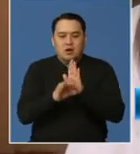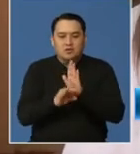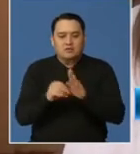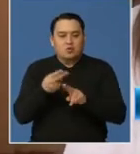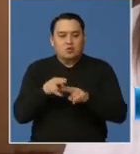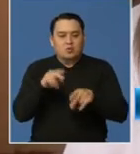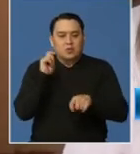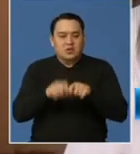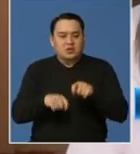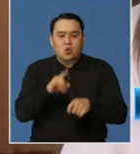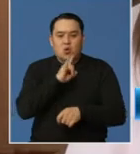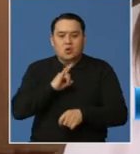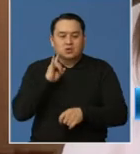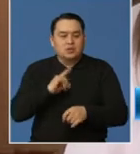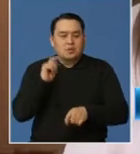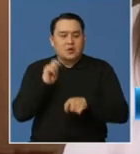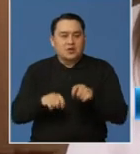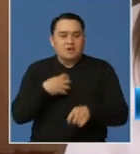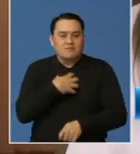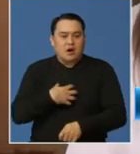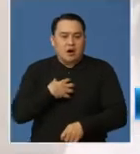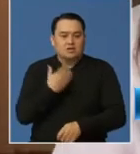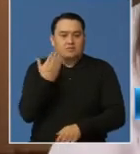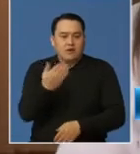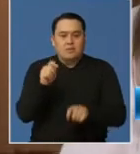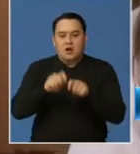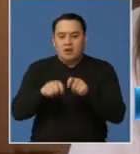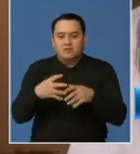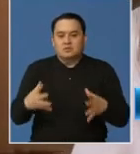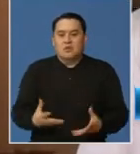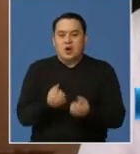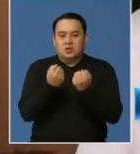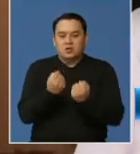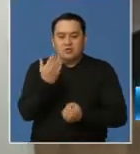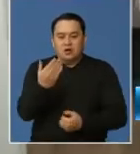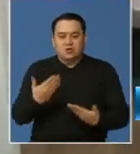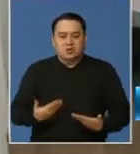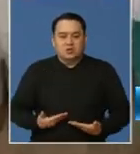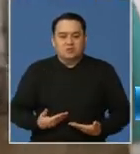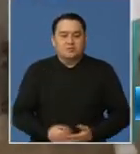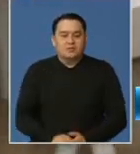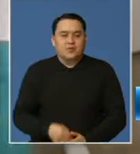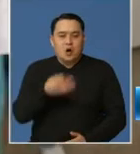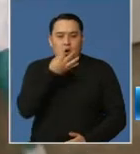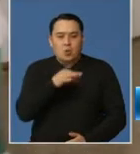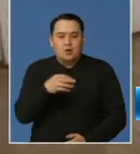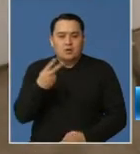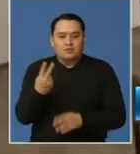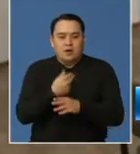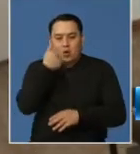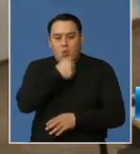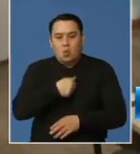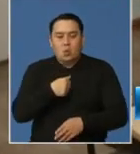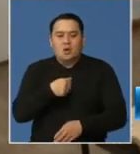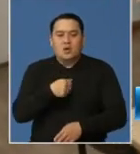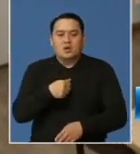процедура. Уважаемые женщины, это очень важная процедура. Она может спасти вам жизнь. Любая женщина в год 2 раза должна побывать